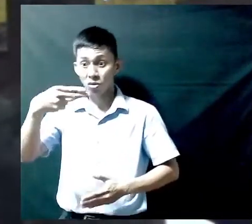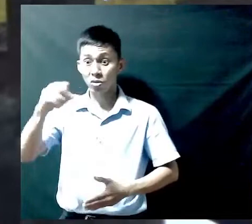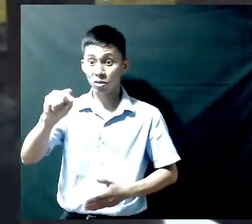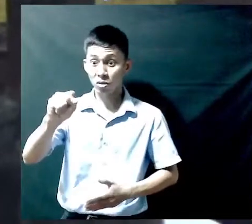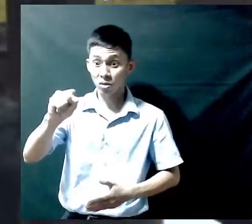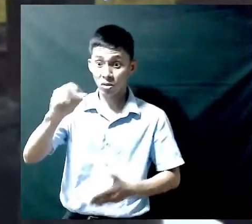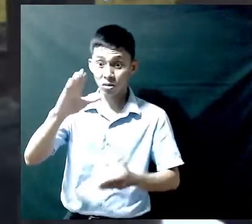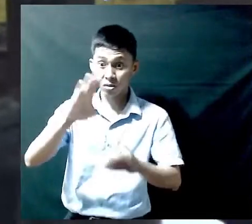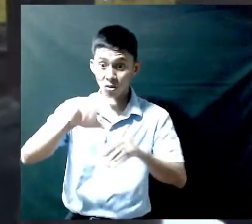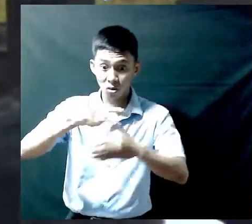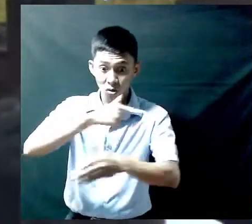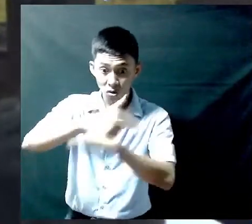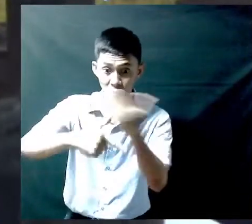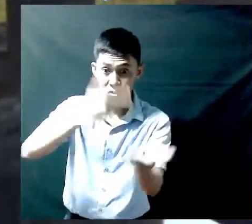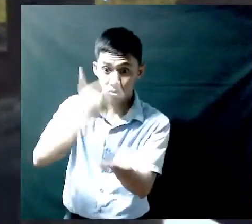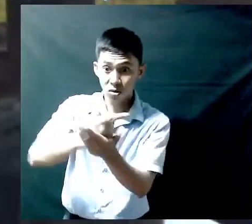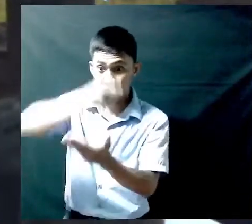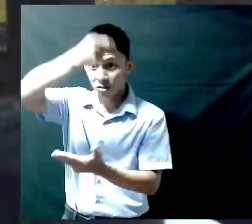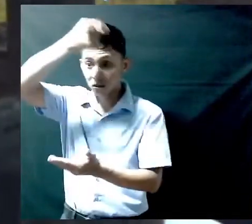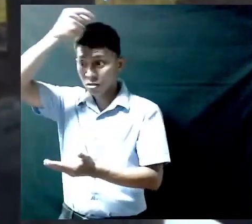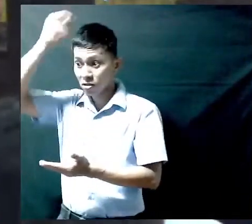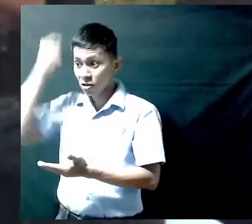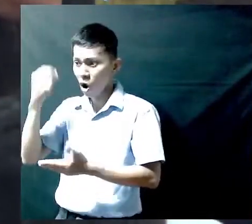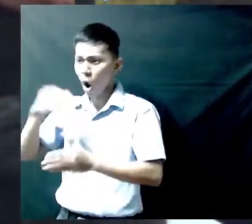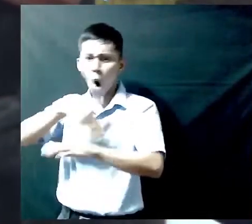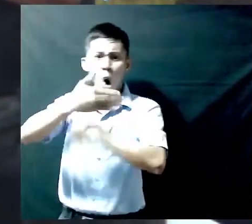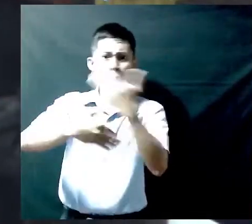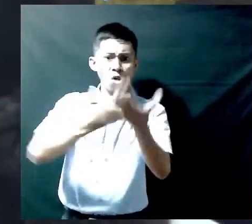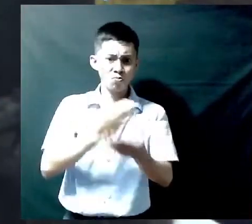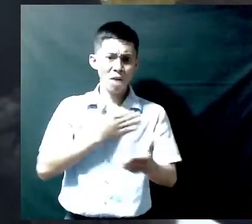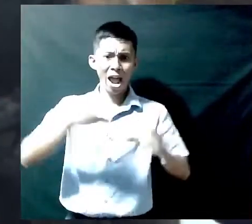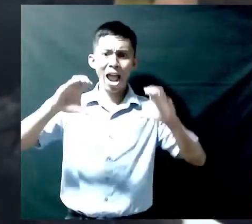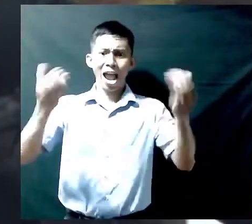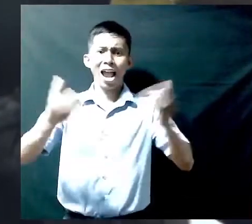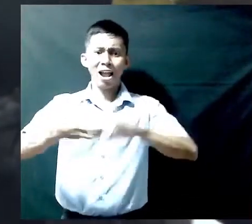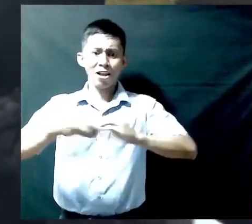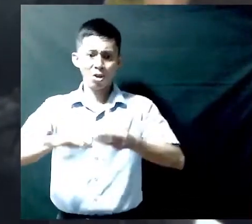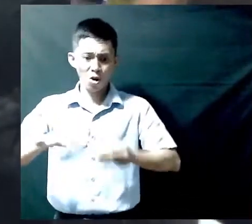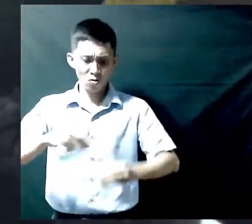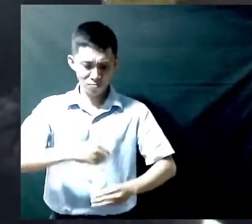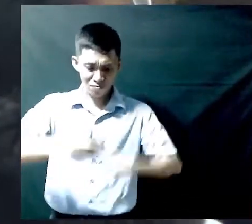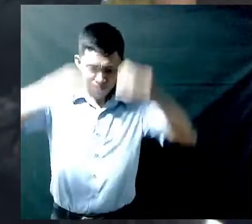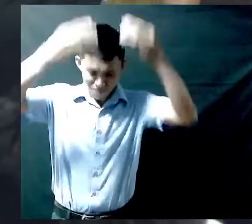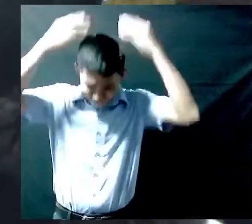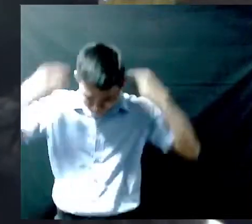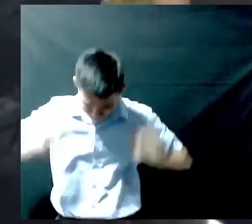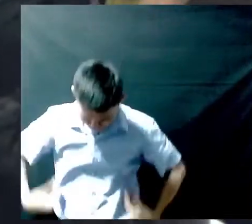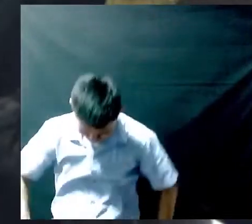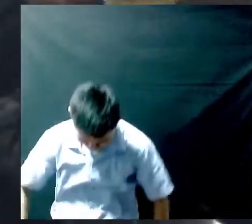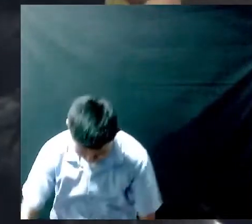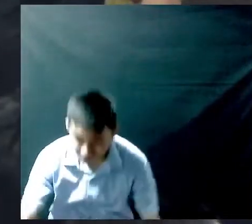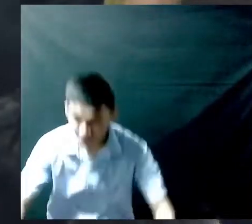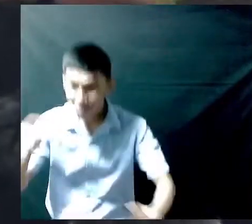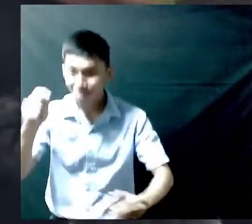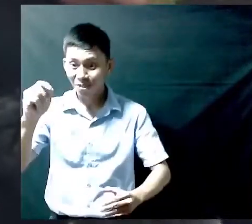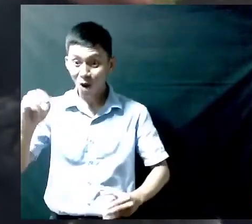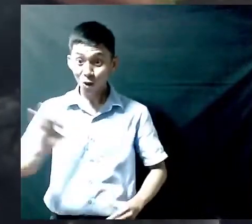graduation. Lahat ng classmate ko, nakasuot ng toga, ang tawag,